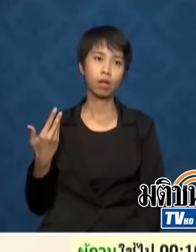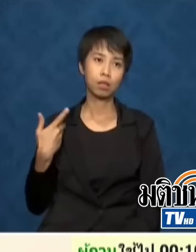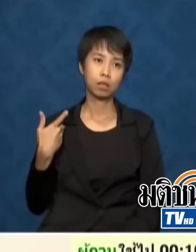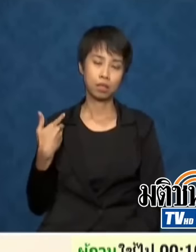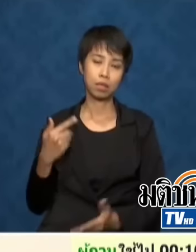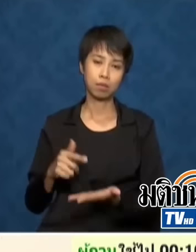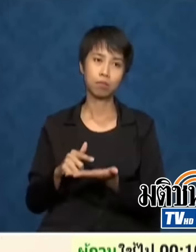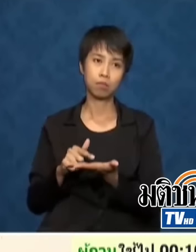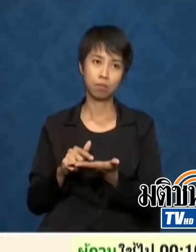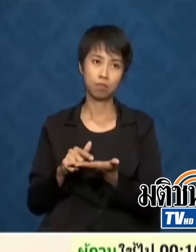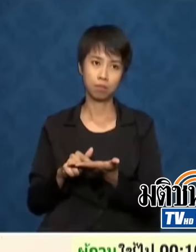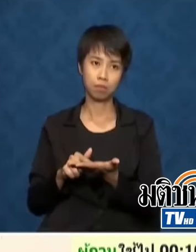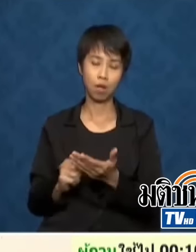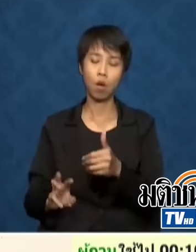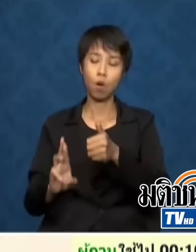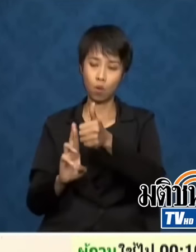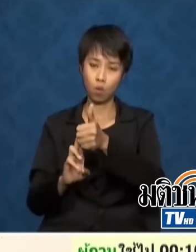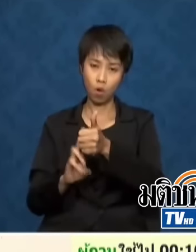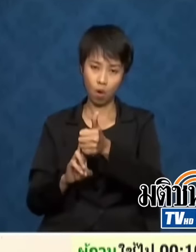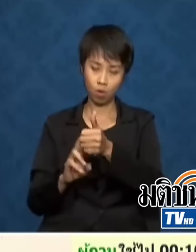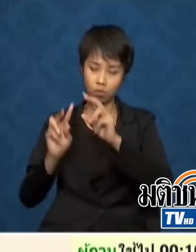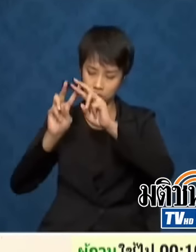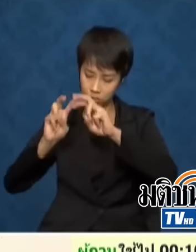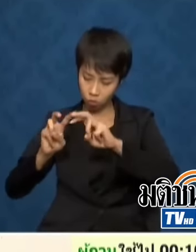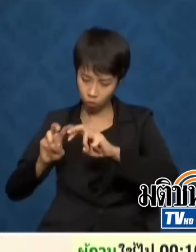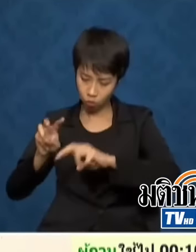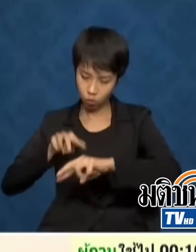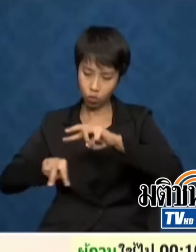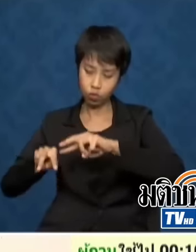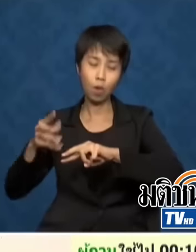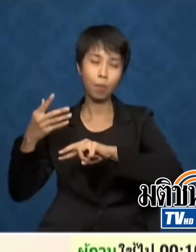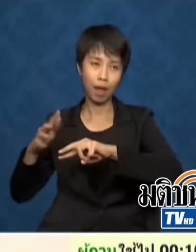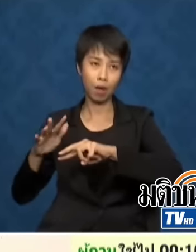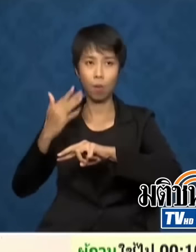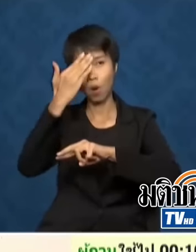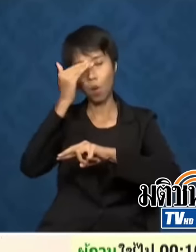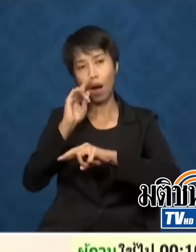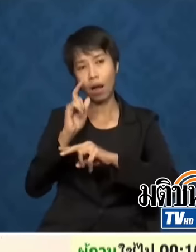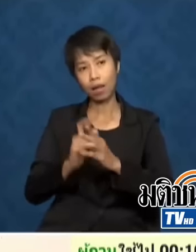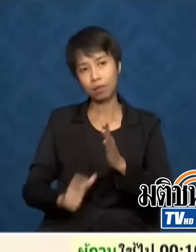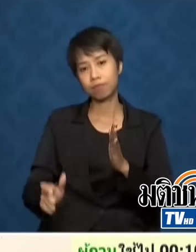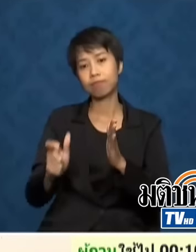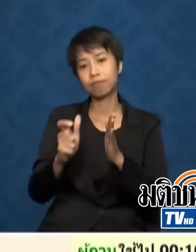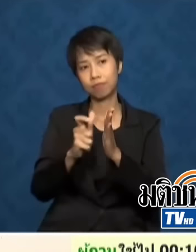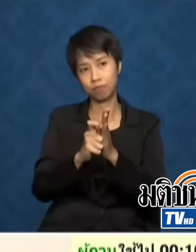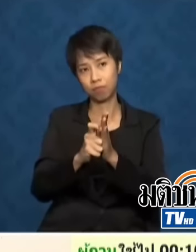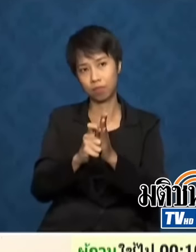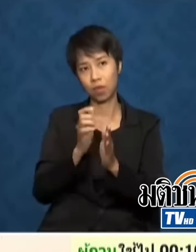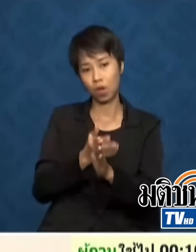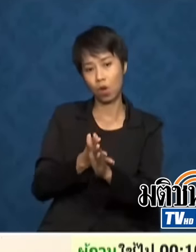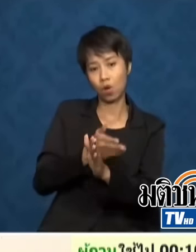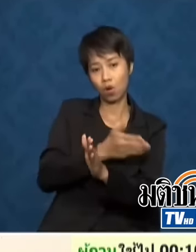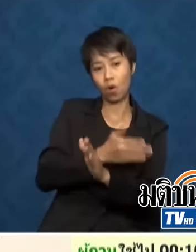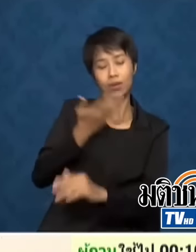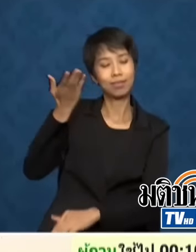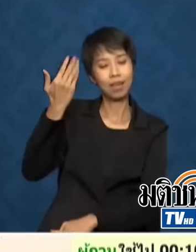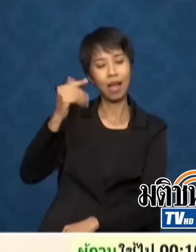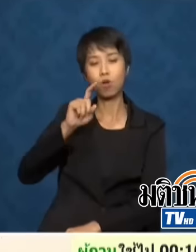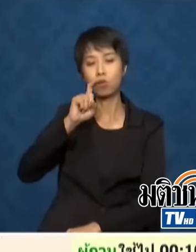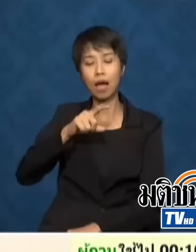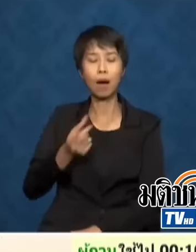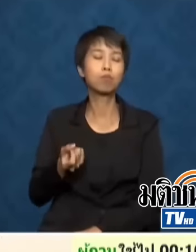ากระทู้นี้ท่านรองเขาได้วินิจฉัยแล้วเพราะเป็นการบรรจุก่อนที่จะมีการถามกระทู้สด